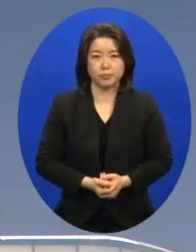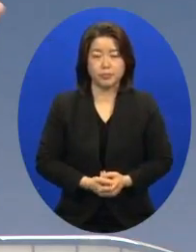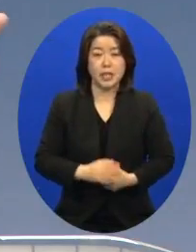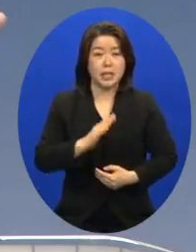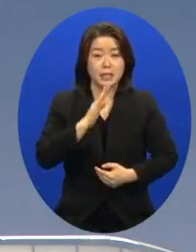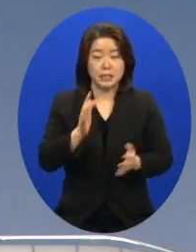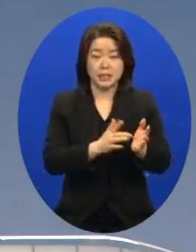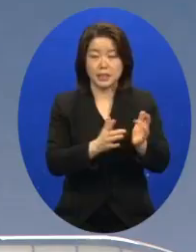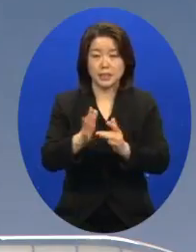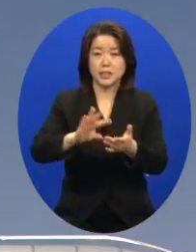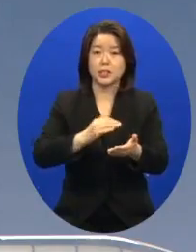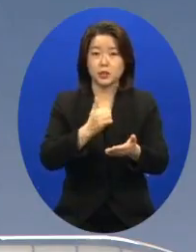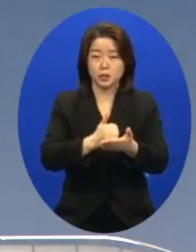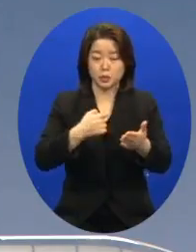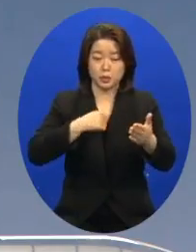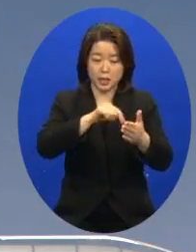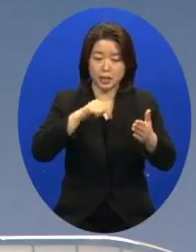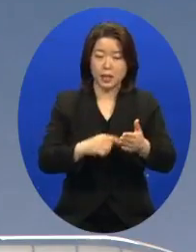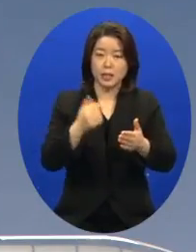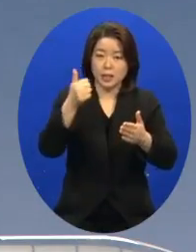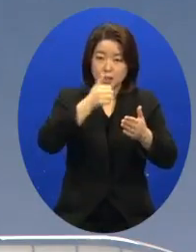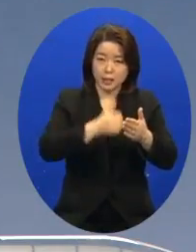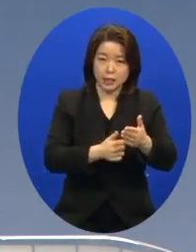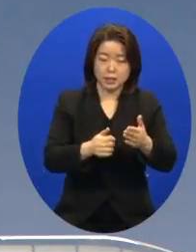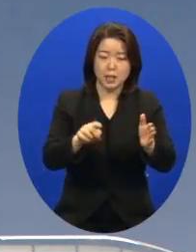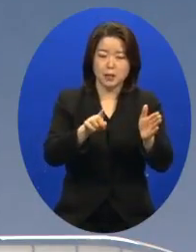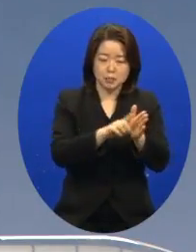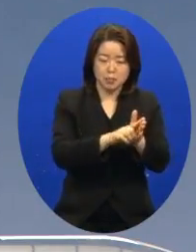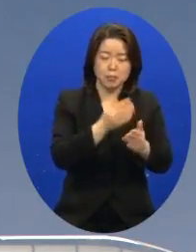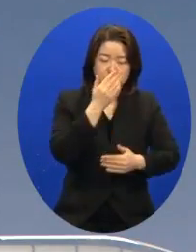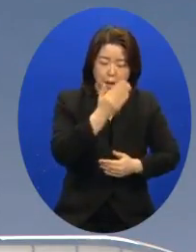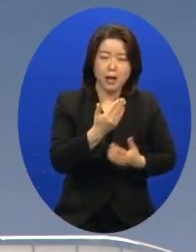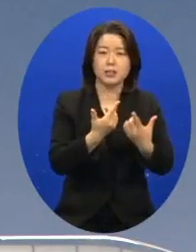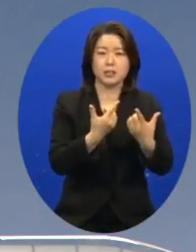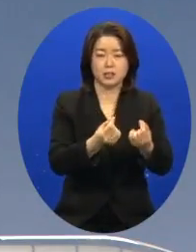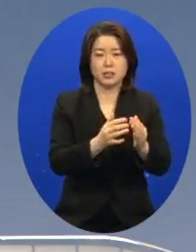진짜 예수 그리스도께서 내 안했고 하심이 믿어지는 살아